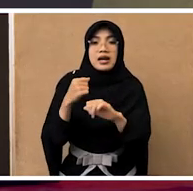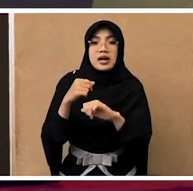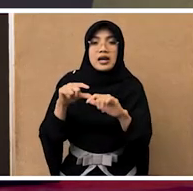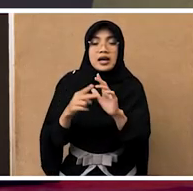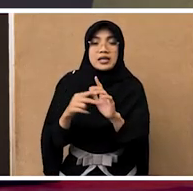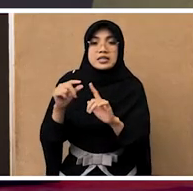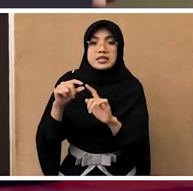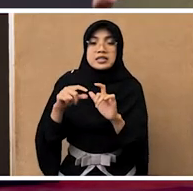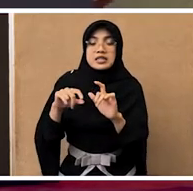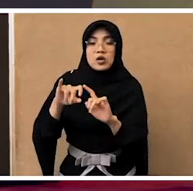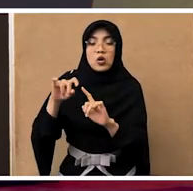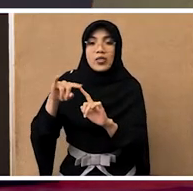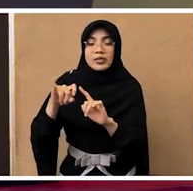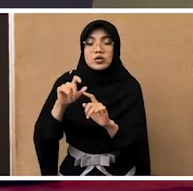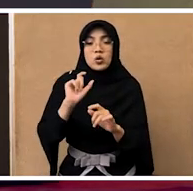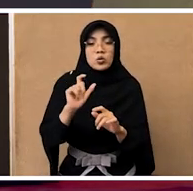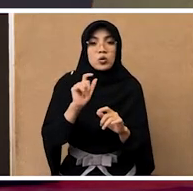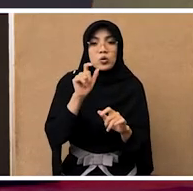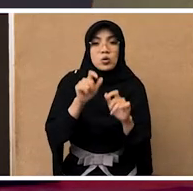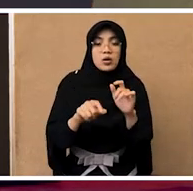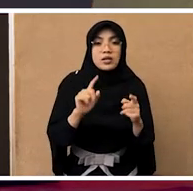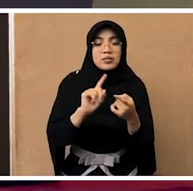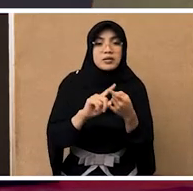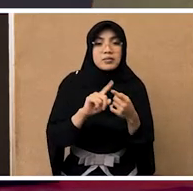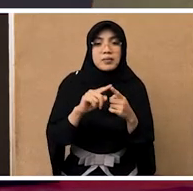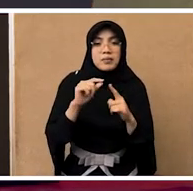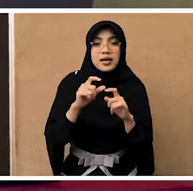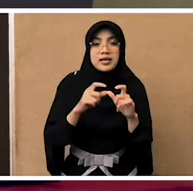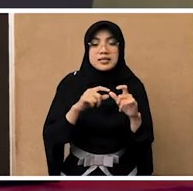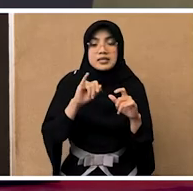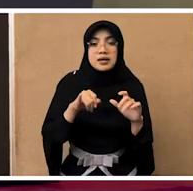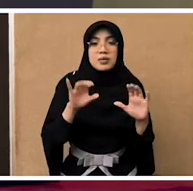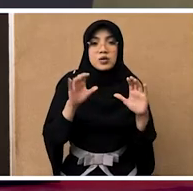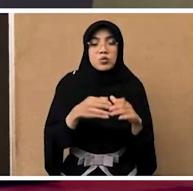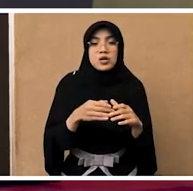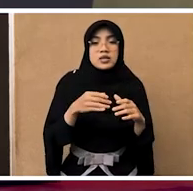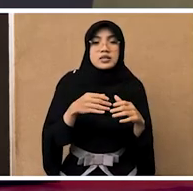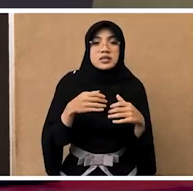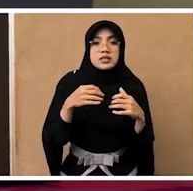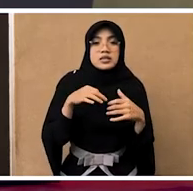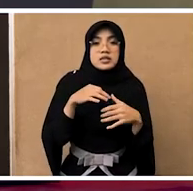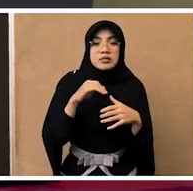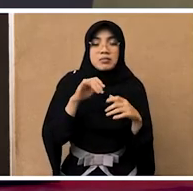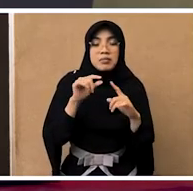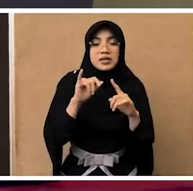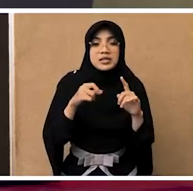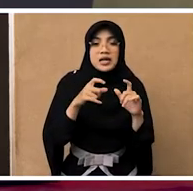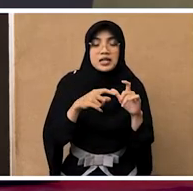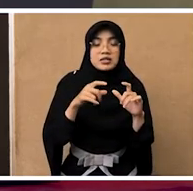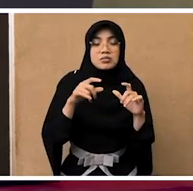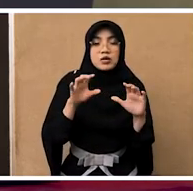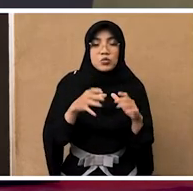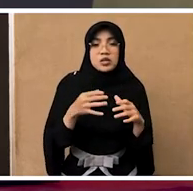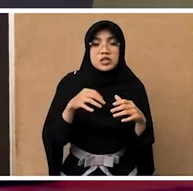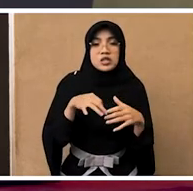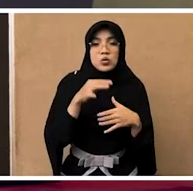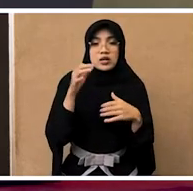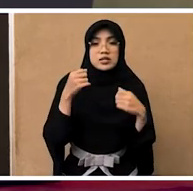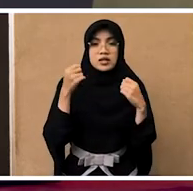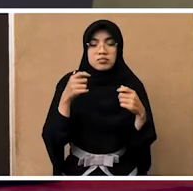sosial kawan-kawan PJS misalnya perhimpunan jiwa sehat sebagian besar juga penyandang disabilitas sosial dan kita bisa